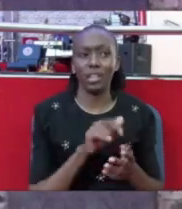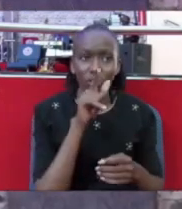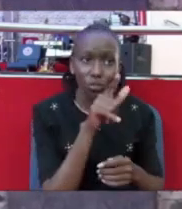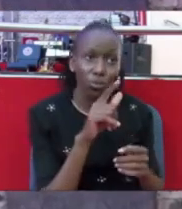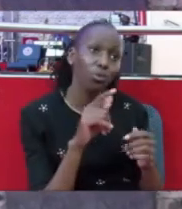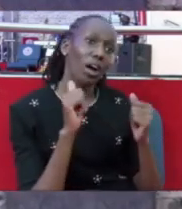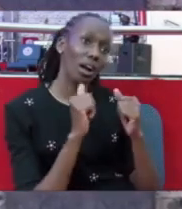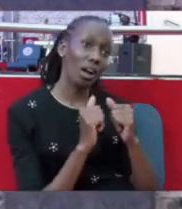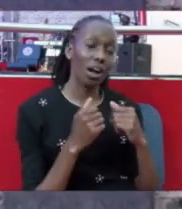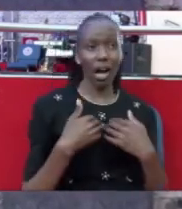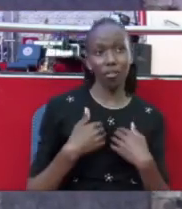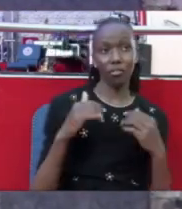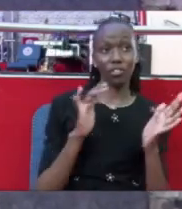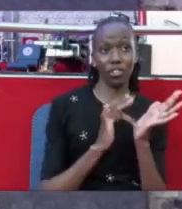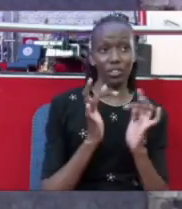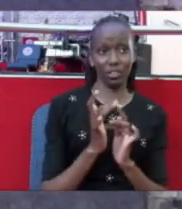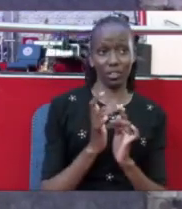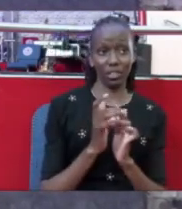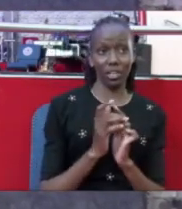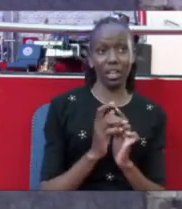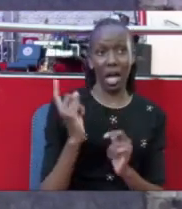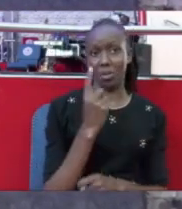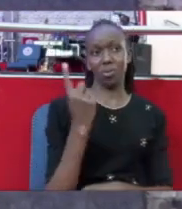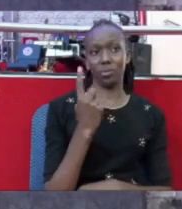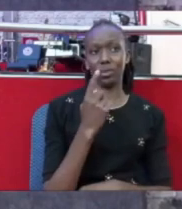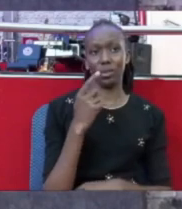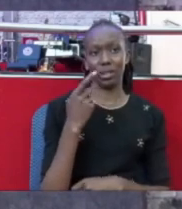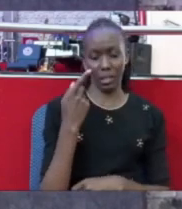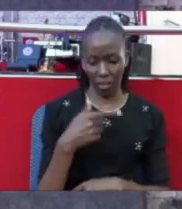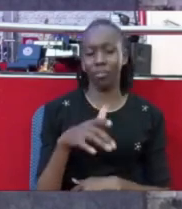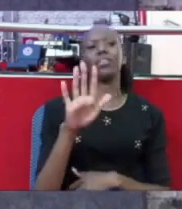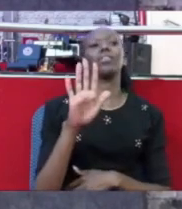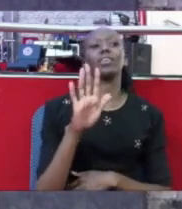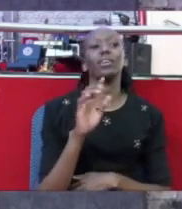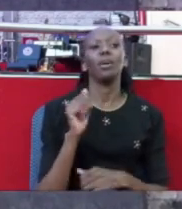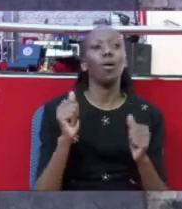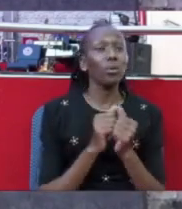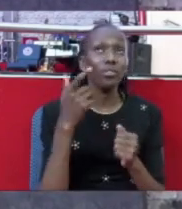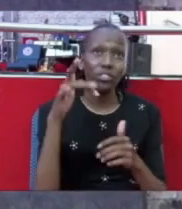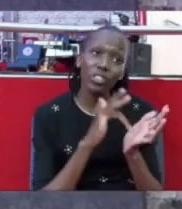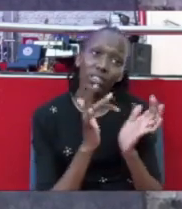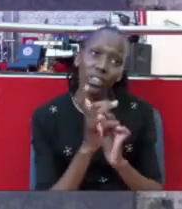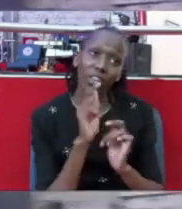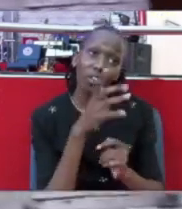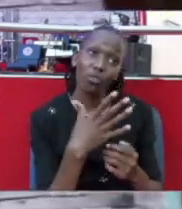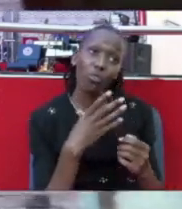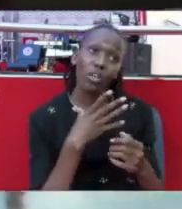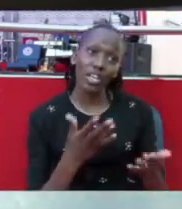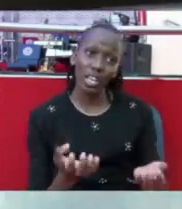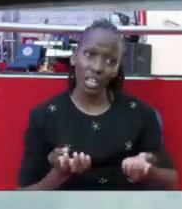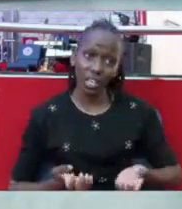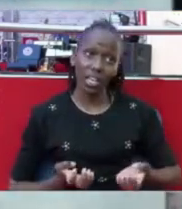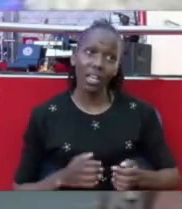is a liar. Lakini shetani ni mwongo. With Jesus you need a lot more. Ukiwa na Yesu unahitaji